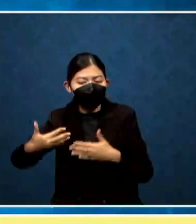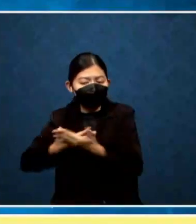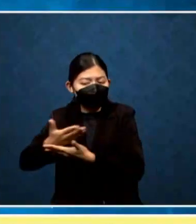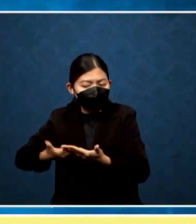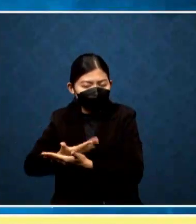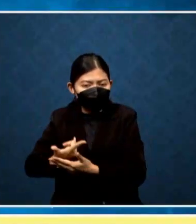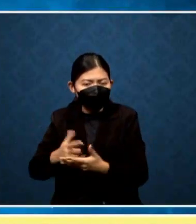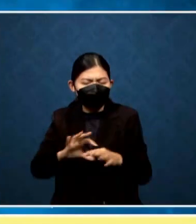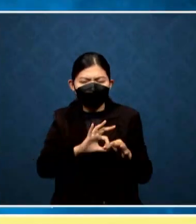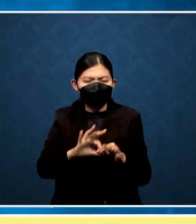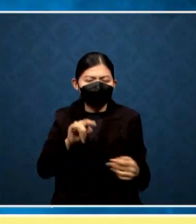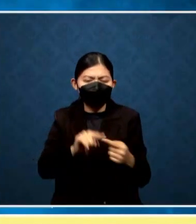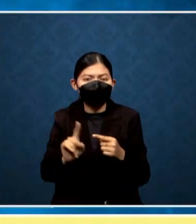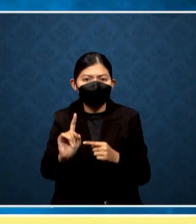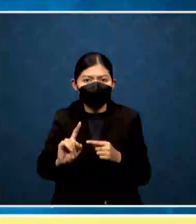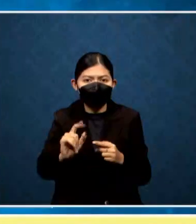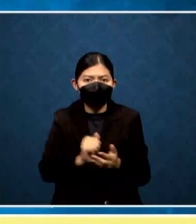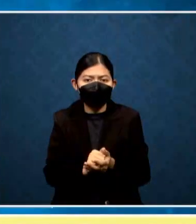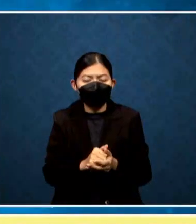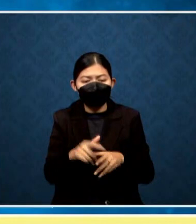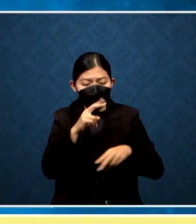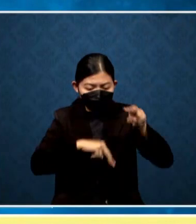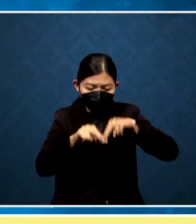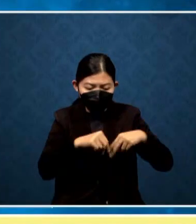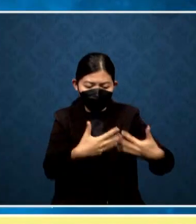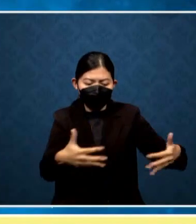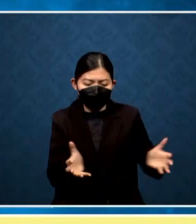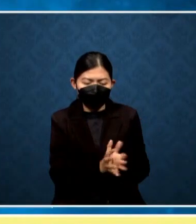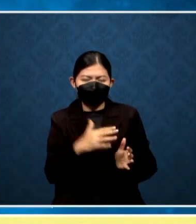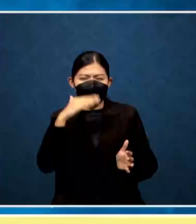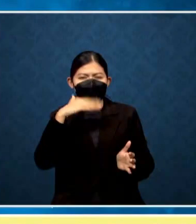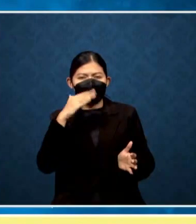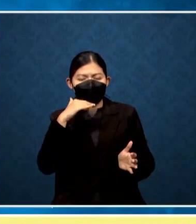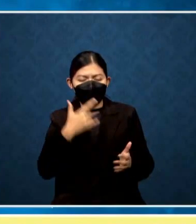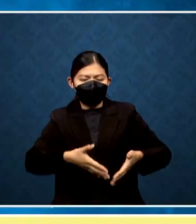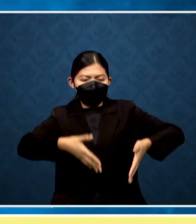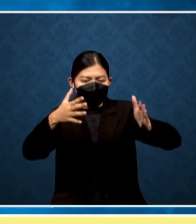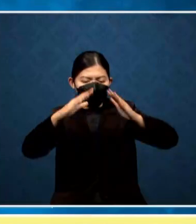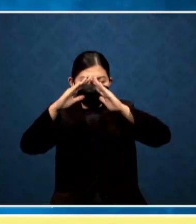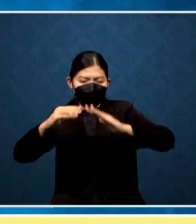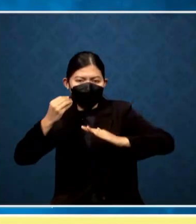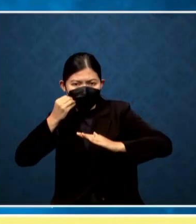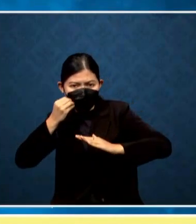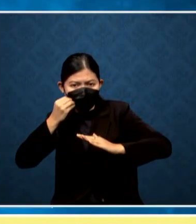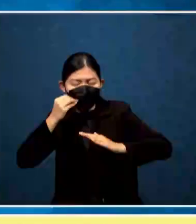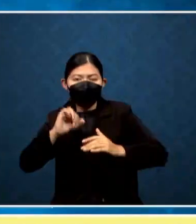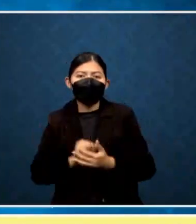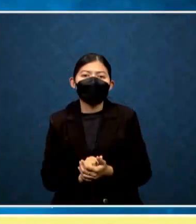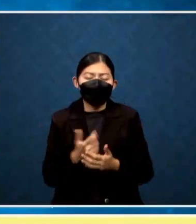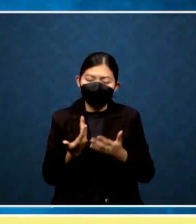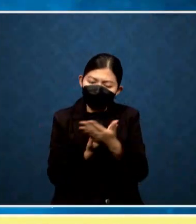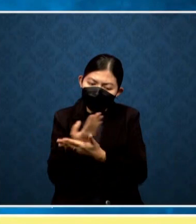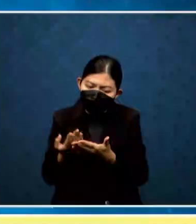theadura